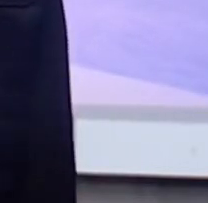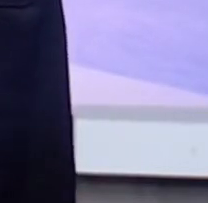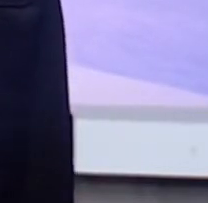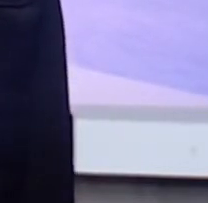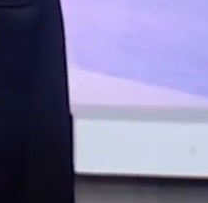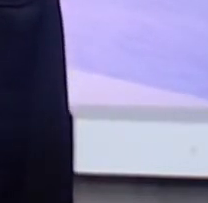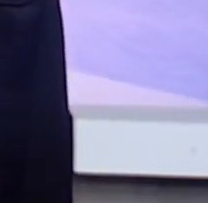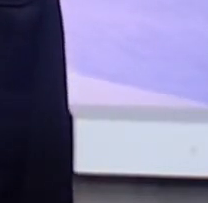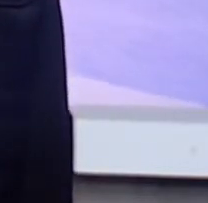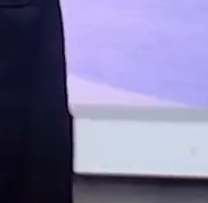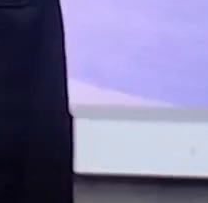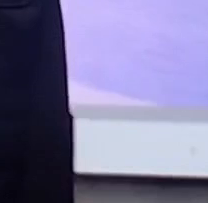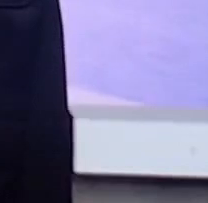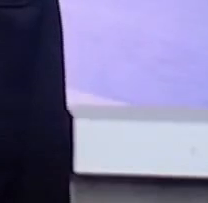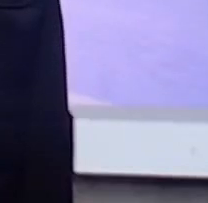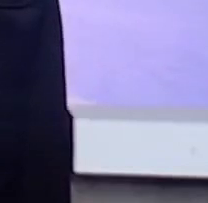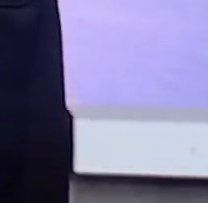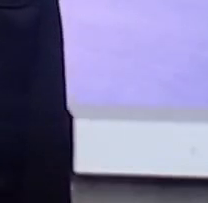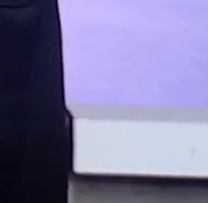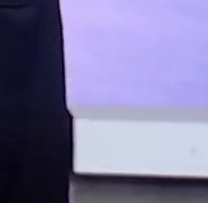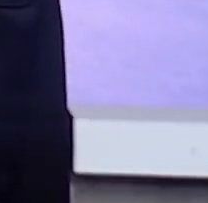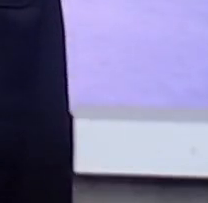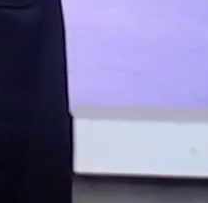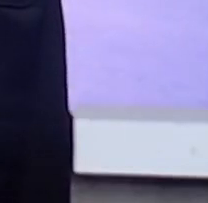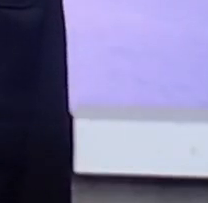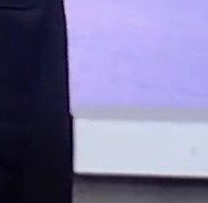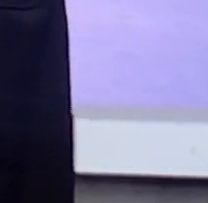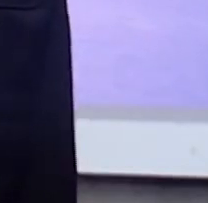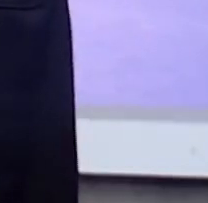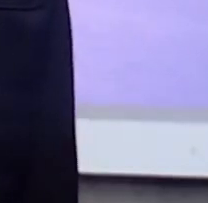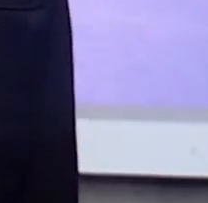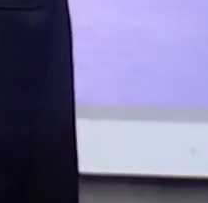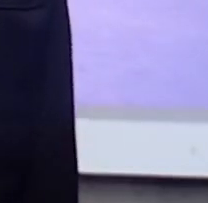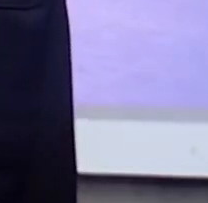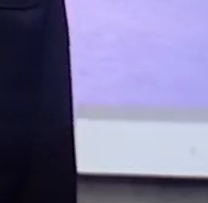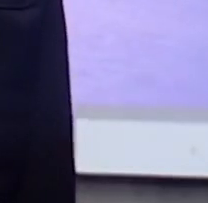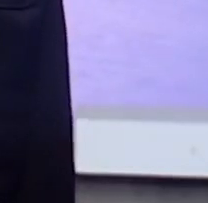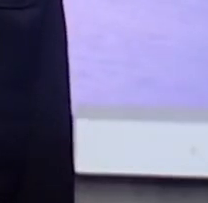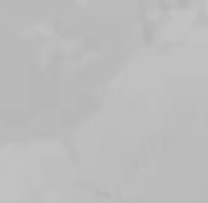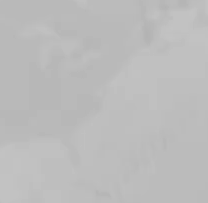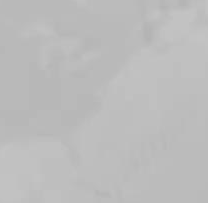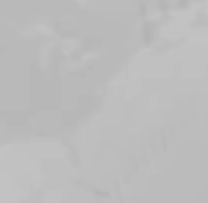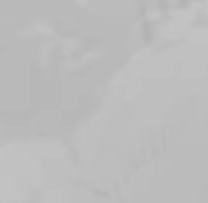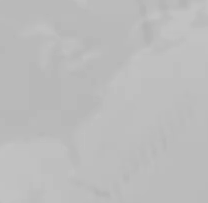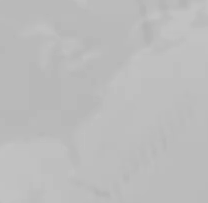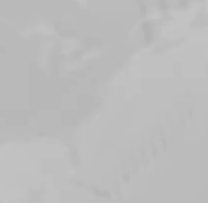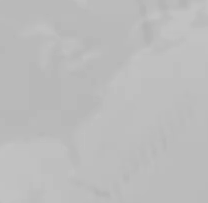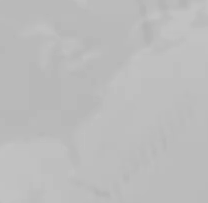samahan niyo kami sa GMA Pinoy TV at sa www.gmanews.tv.